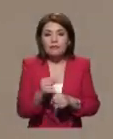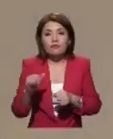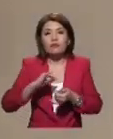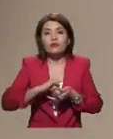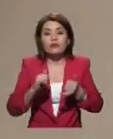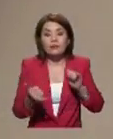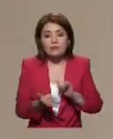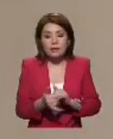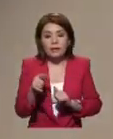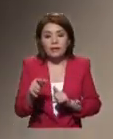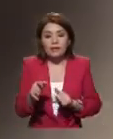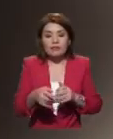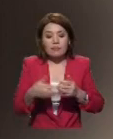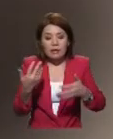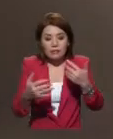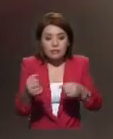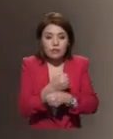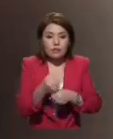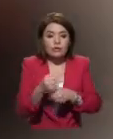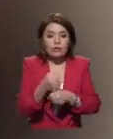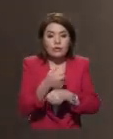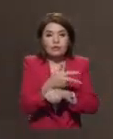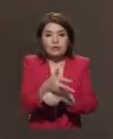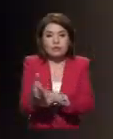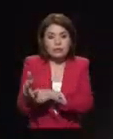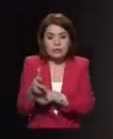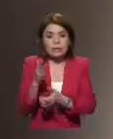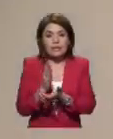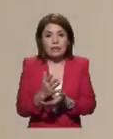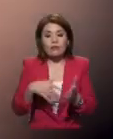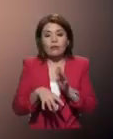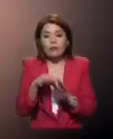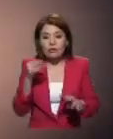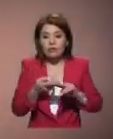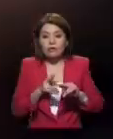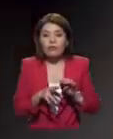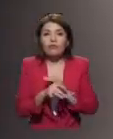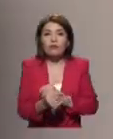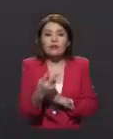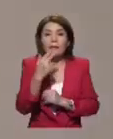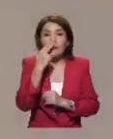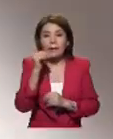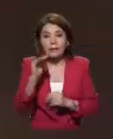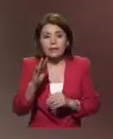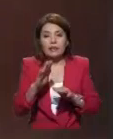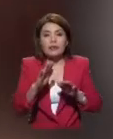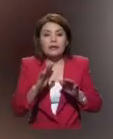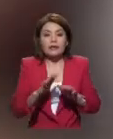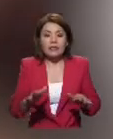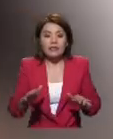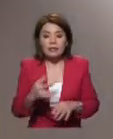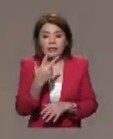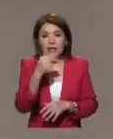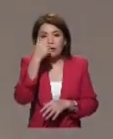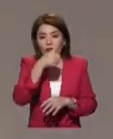девочки избивают и раздевают сверстницу и снимают это на видео. Все это под отборнейший мат. К слову, 2 несовершеннолетних приговорили к 3 годам лишения